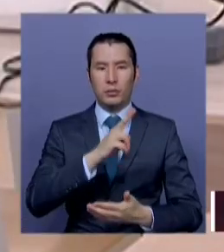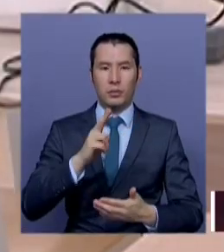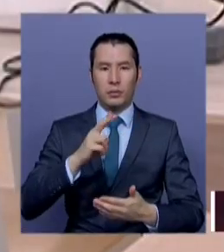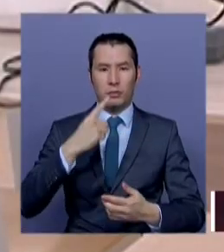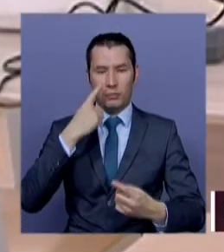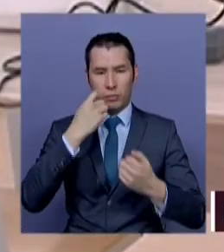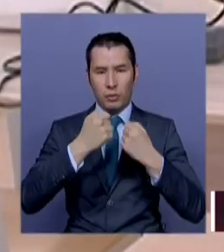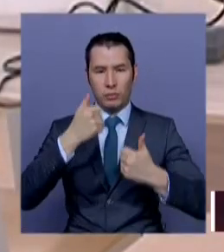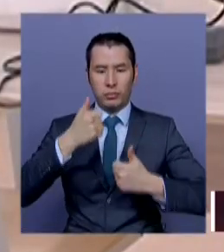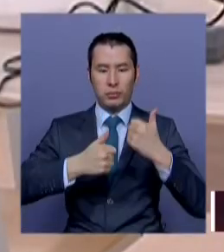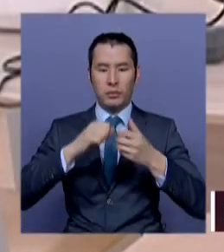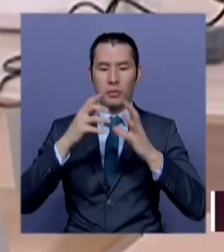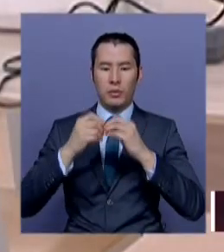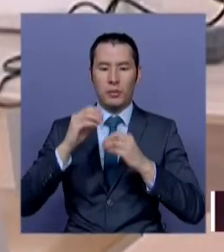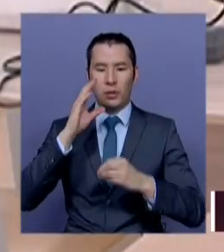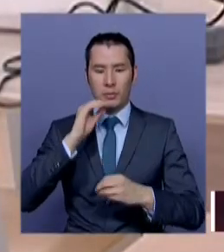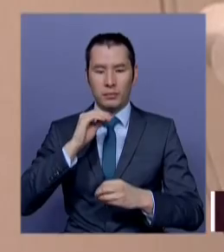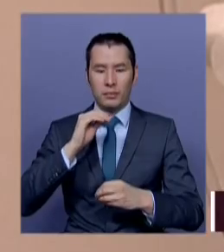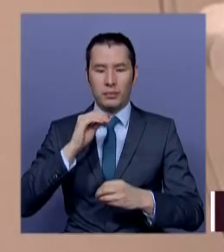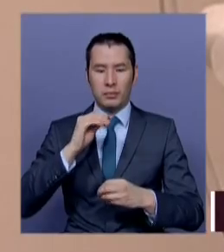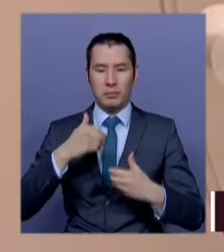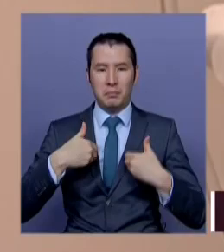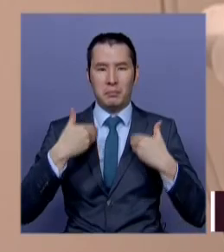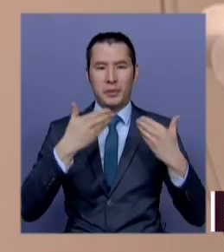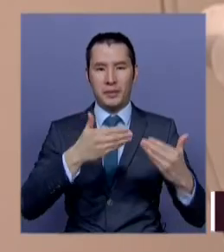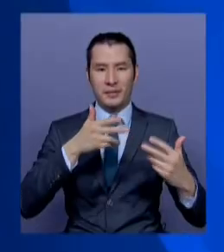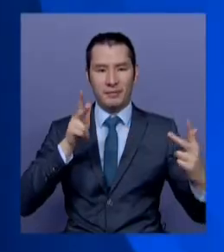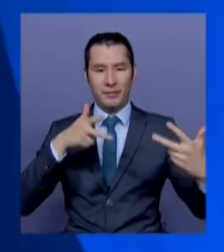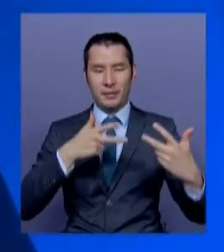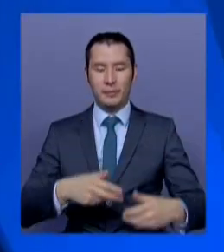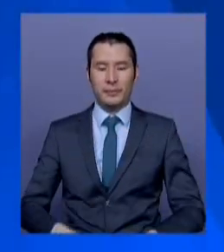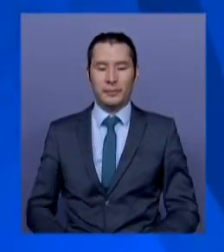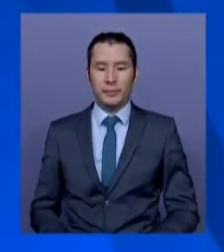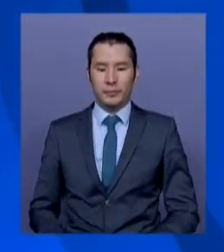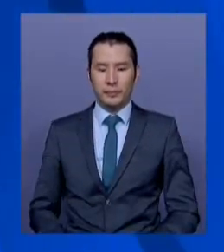жатқандарды ұйымдастырушылар видео жолдау арқылы құттықтады.